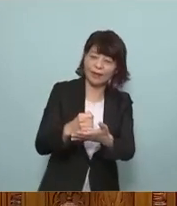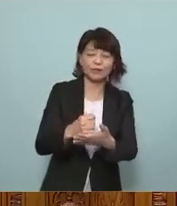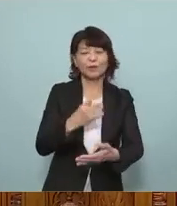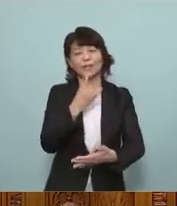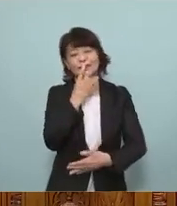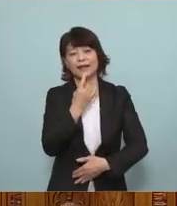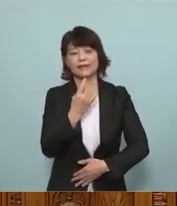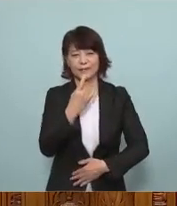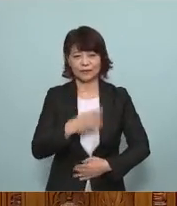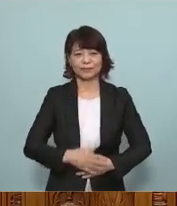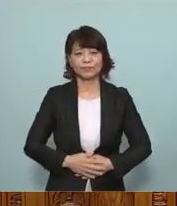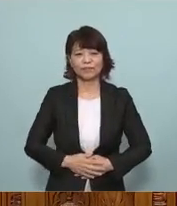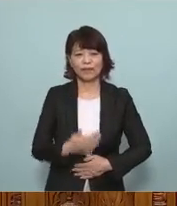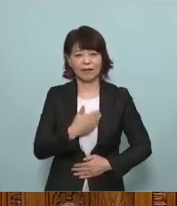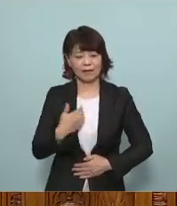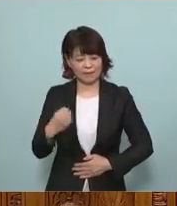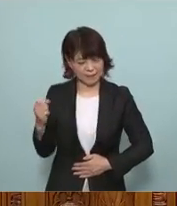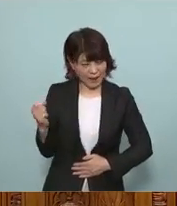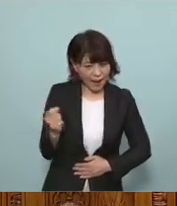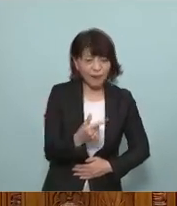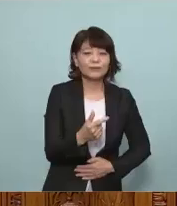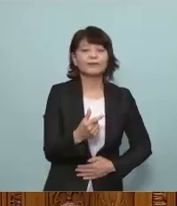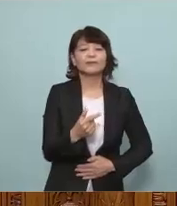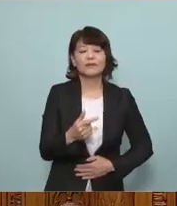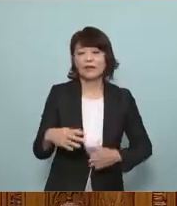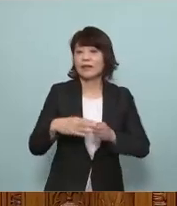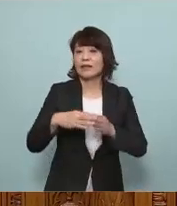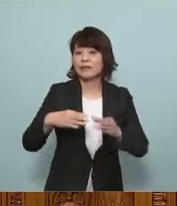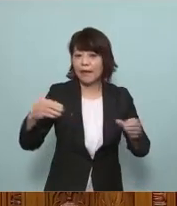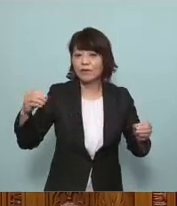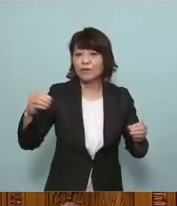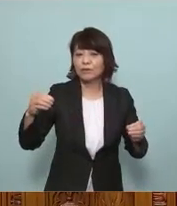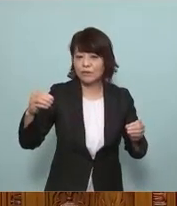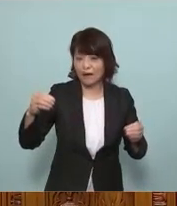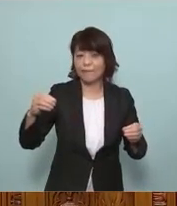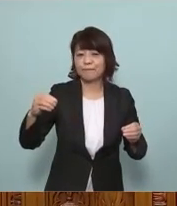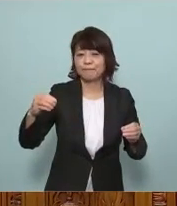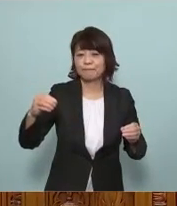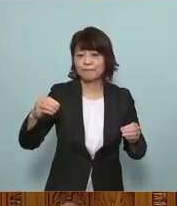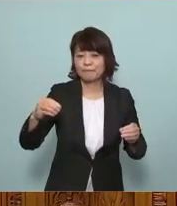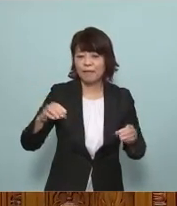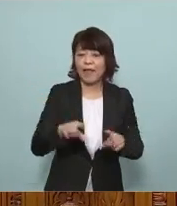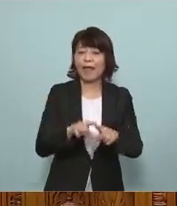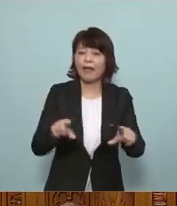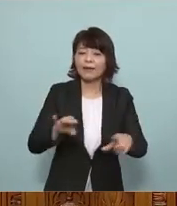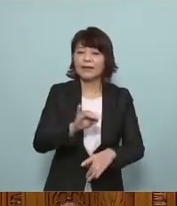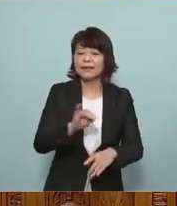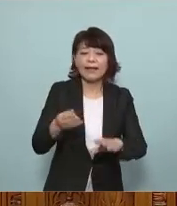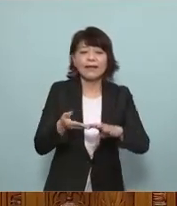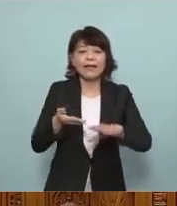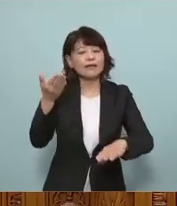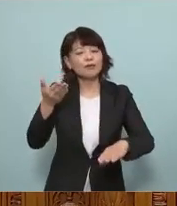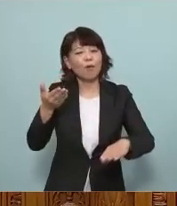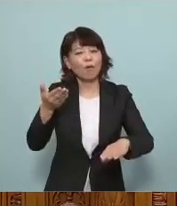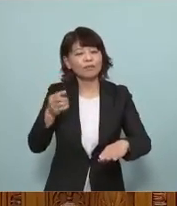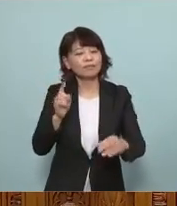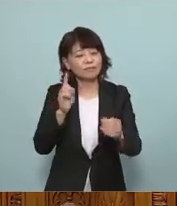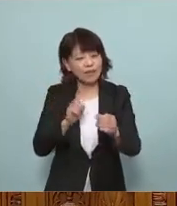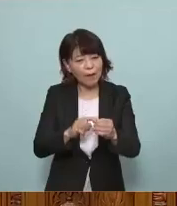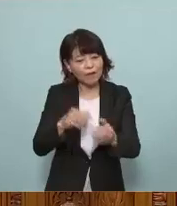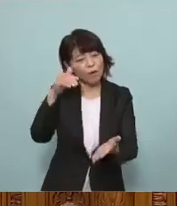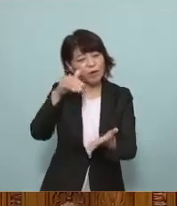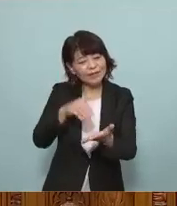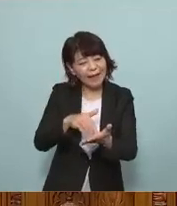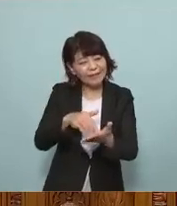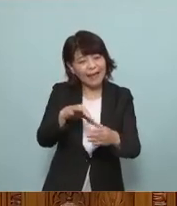します。できる限り早期に全国加重平均1000円以上となるよう、最低賃金の見直